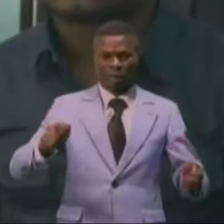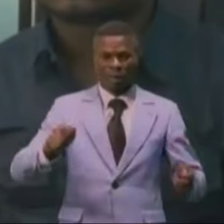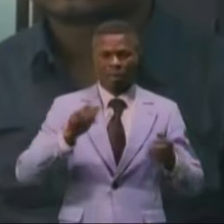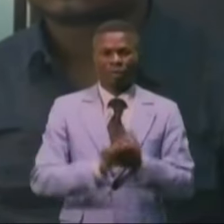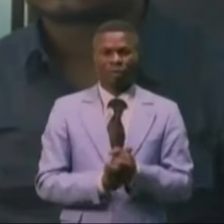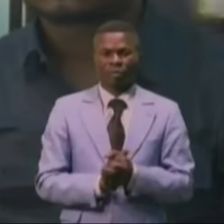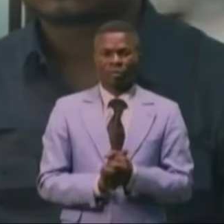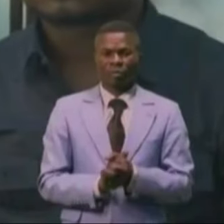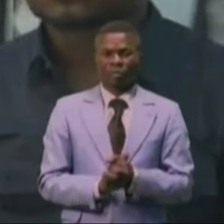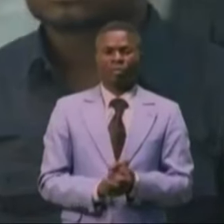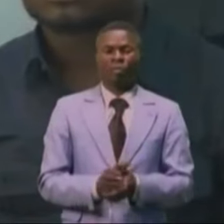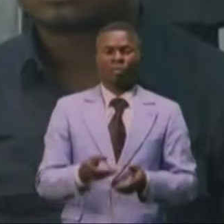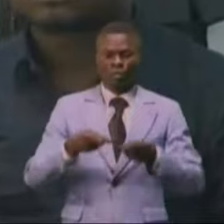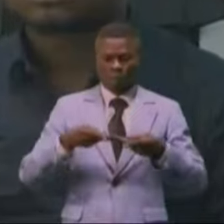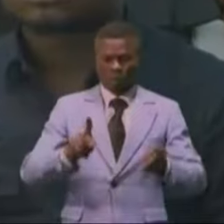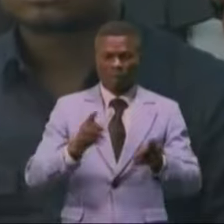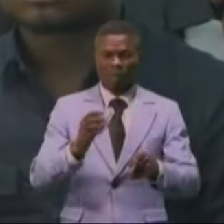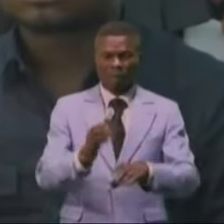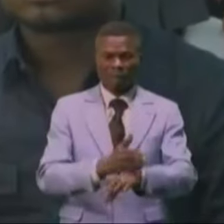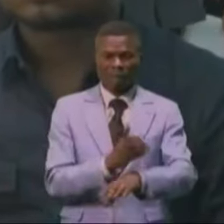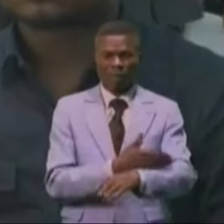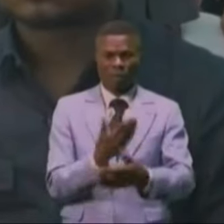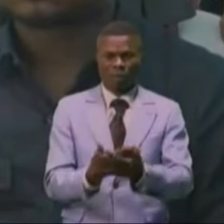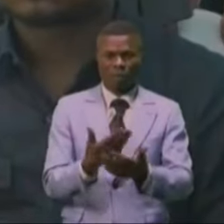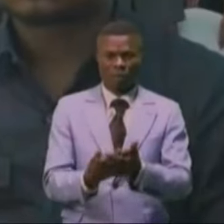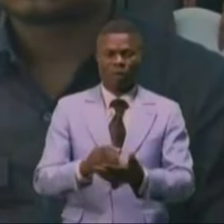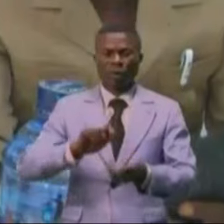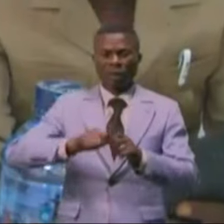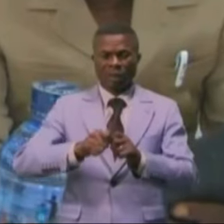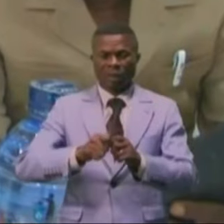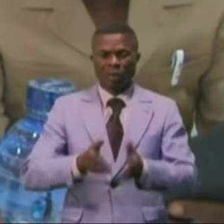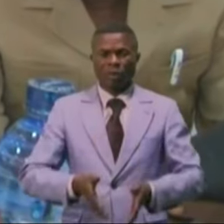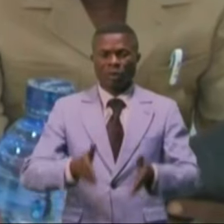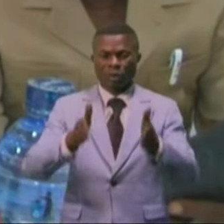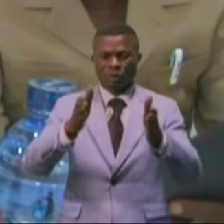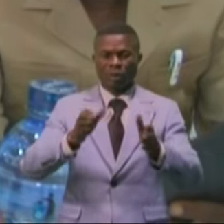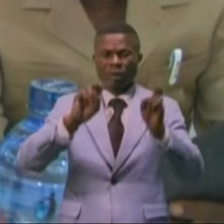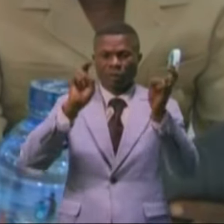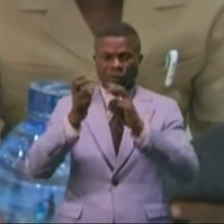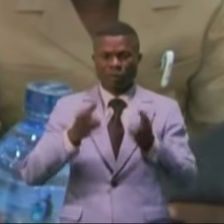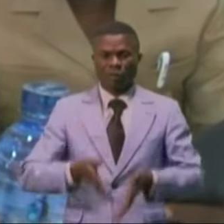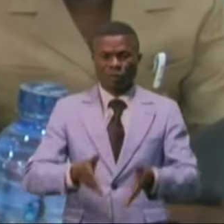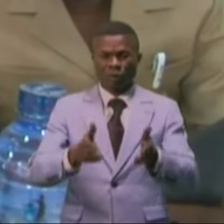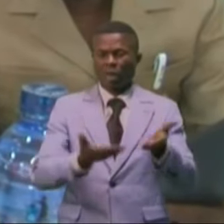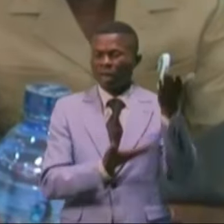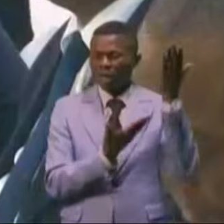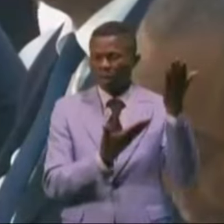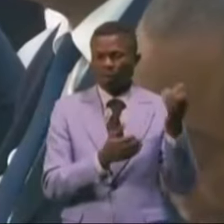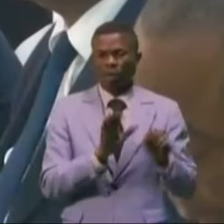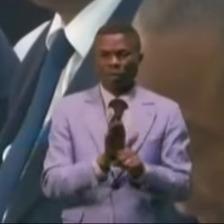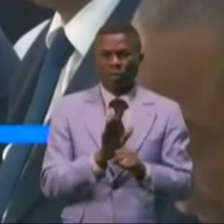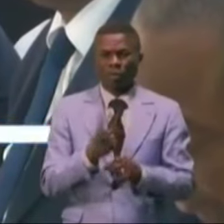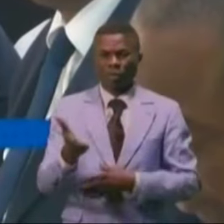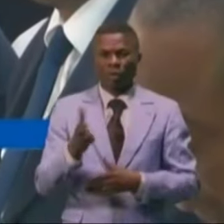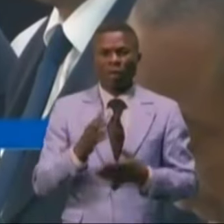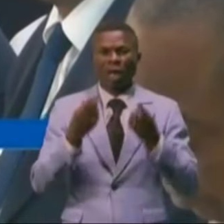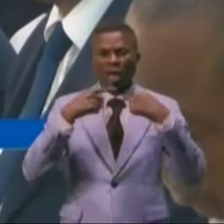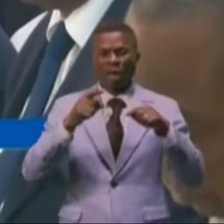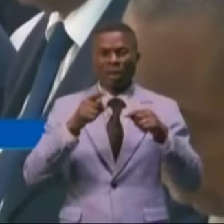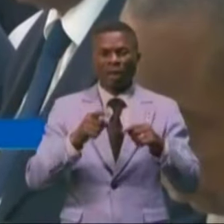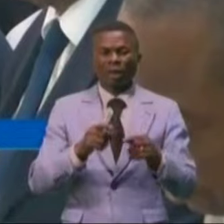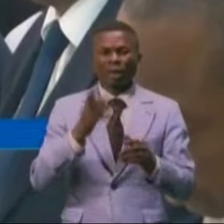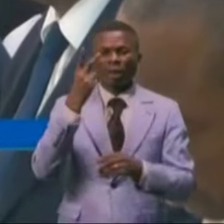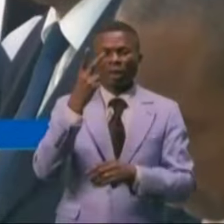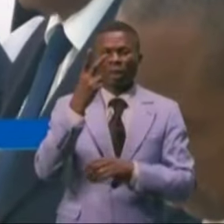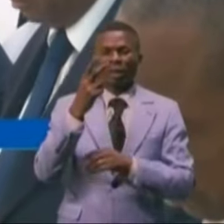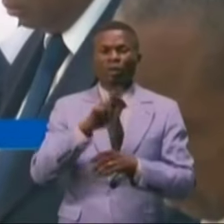qui va donner un coup d'accélérateur à la réhabilitation et la modernisation de cette voie d'importance capitale. Signalons que pendant plus de